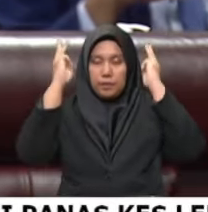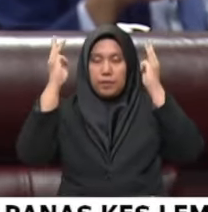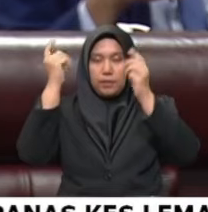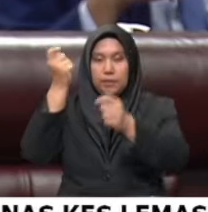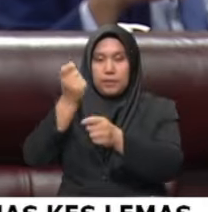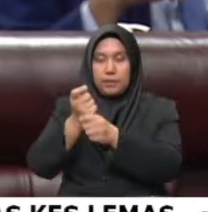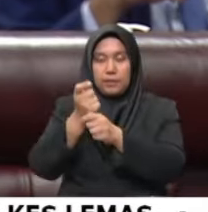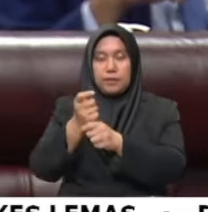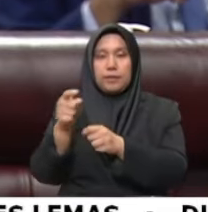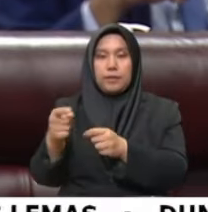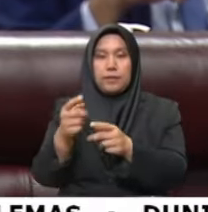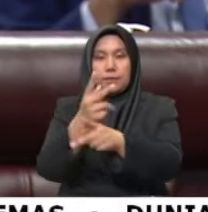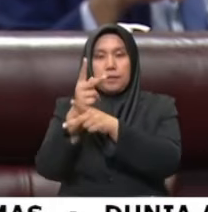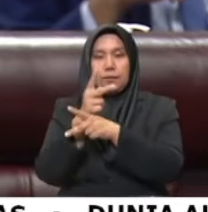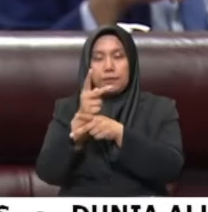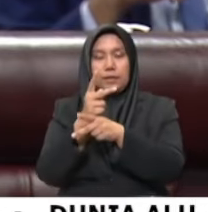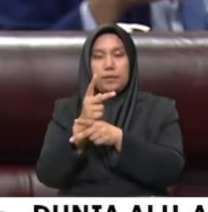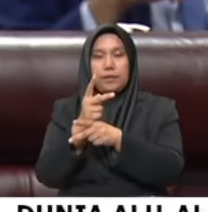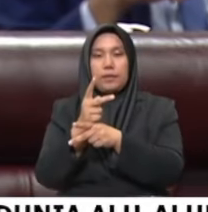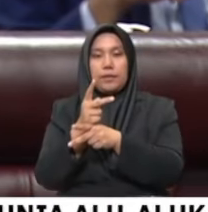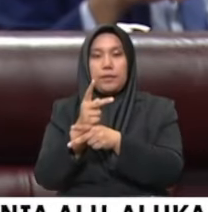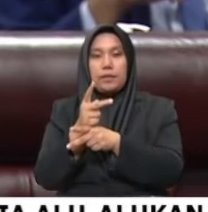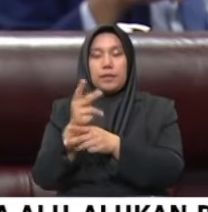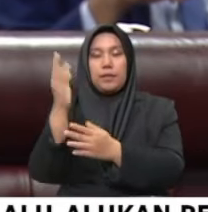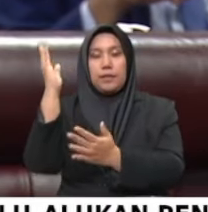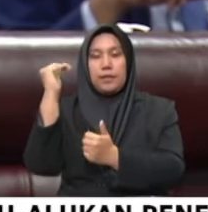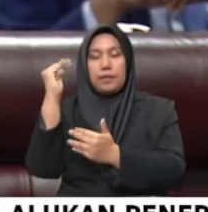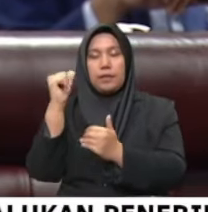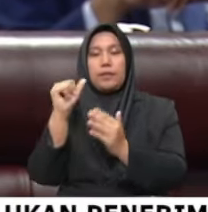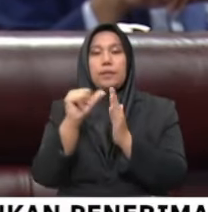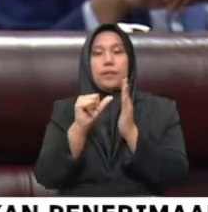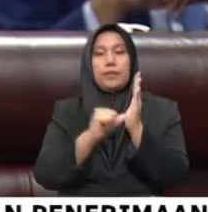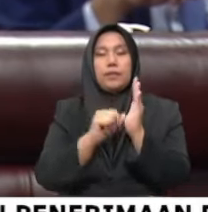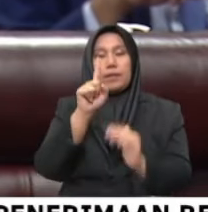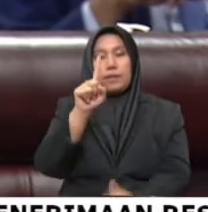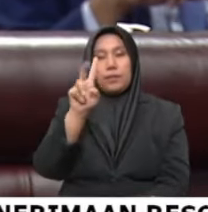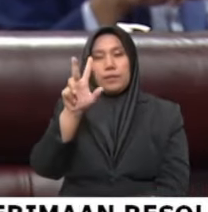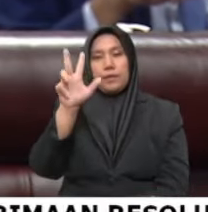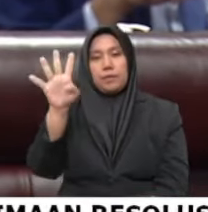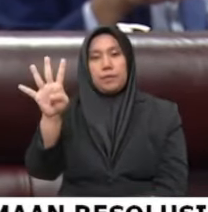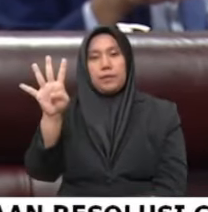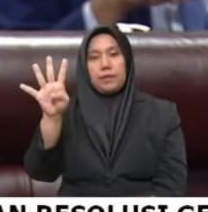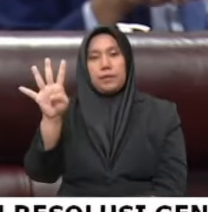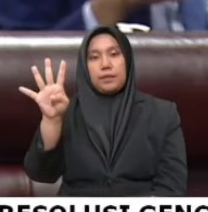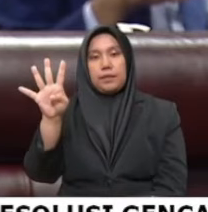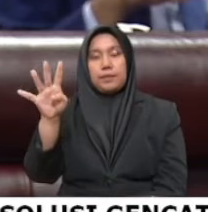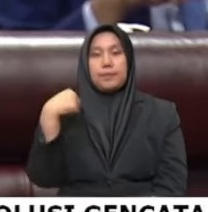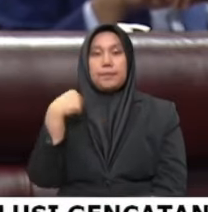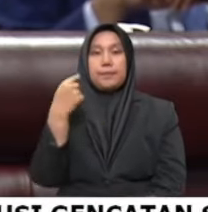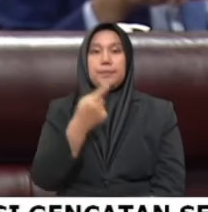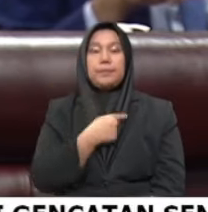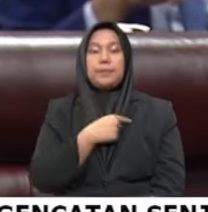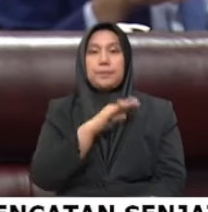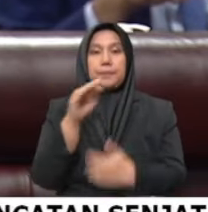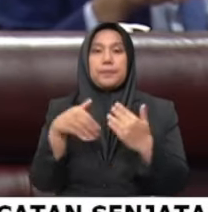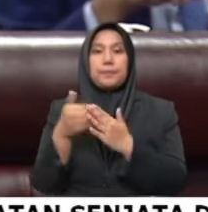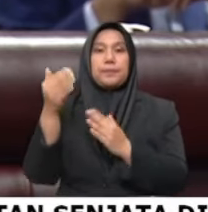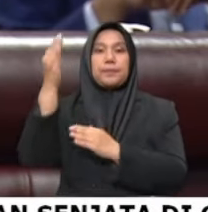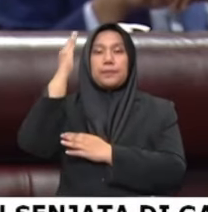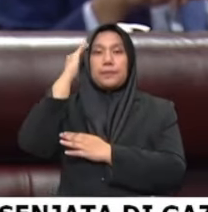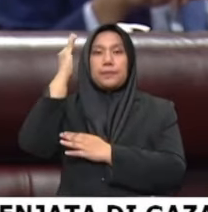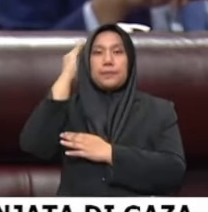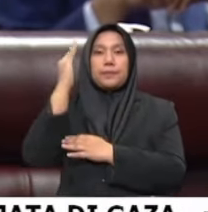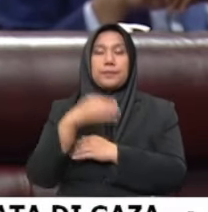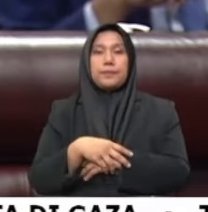kekal terpelihara seperti yang dihasratkan oleh Akta 134. Walau bagaimanapun, kita semua tahu, ya, dengan